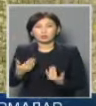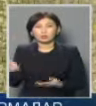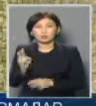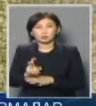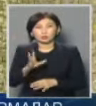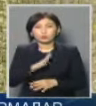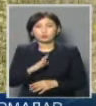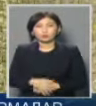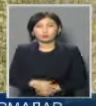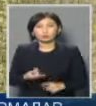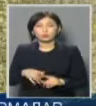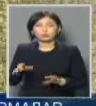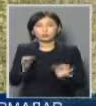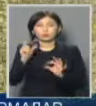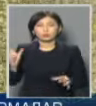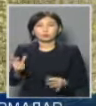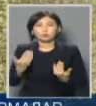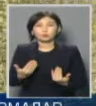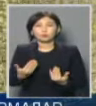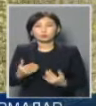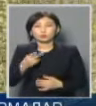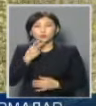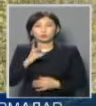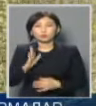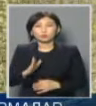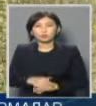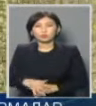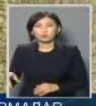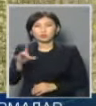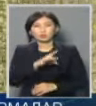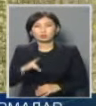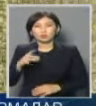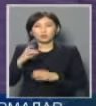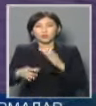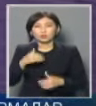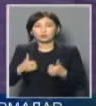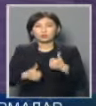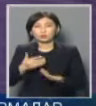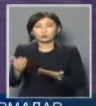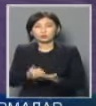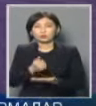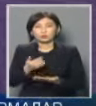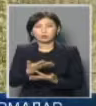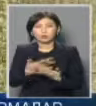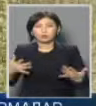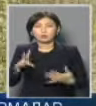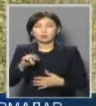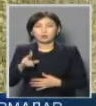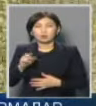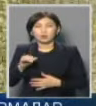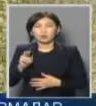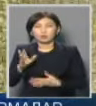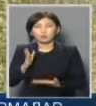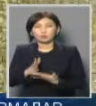Мінекей осындай өнерпаздар бүгін кешімізде өнер көрсететін болады және республикалық халықаралық конкурстардың лауреаттары Мақсат Базарбай, Байбақты